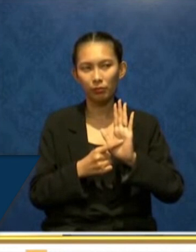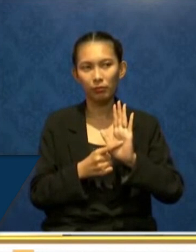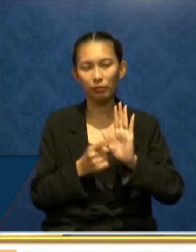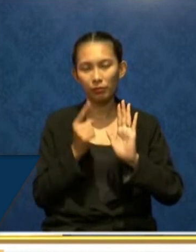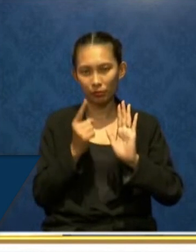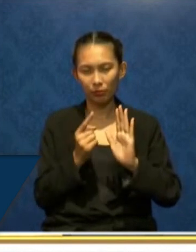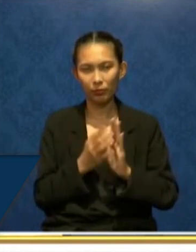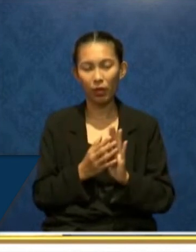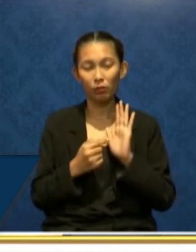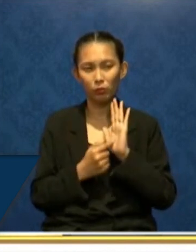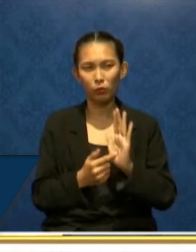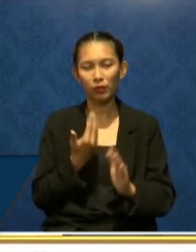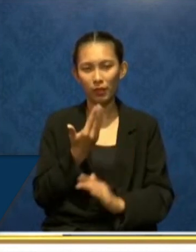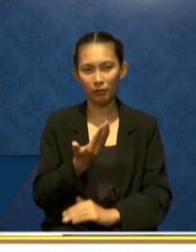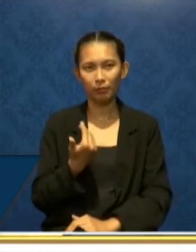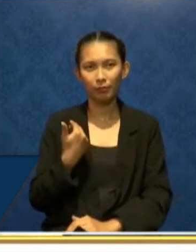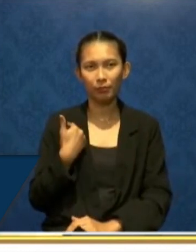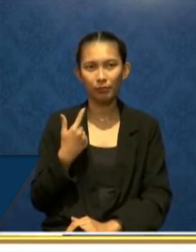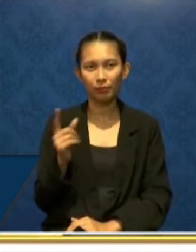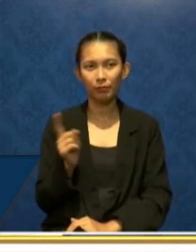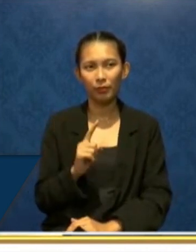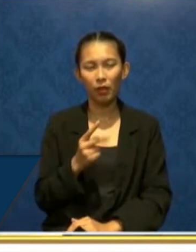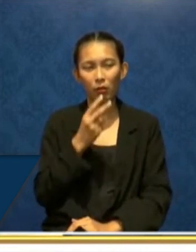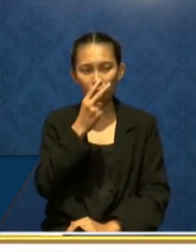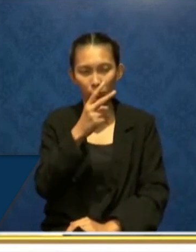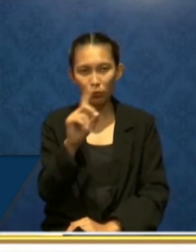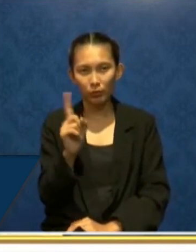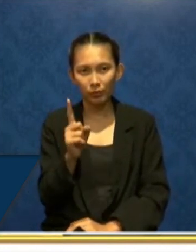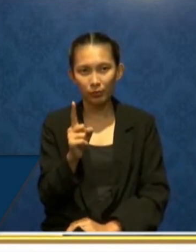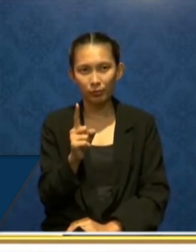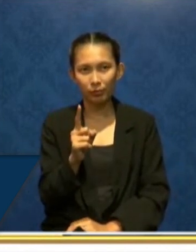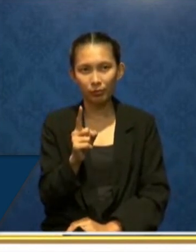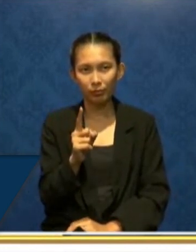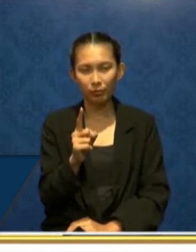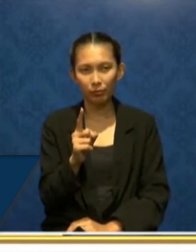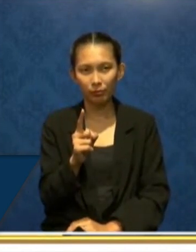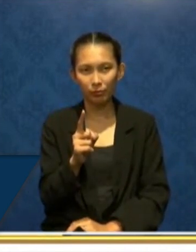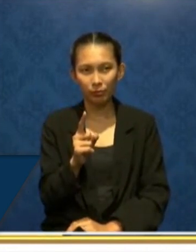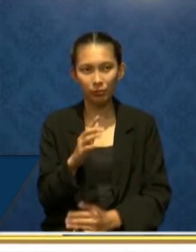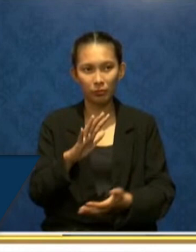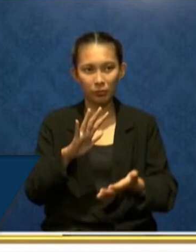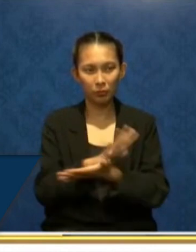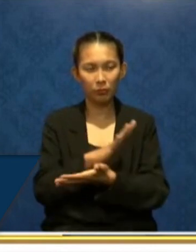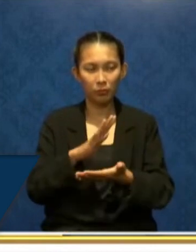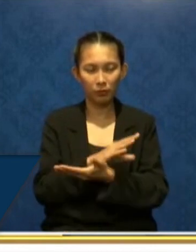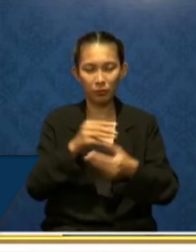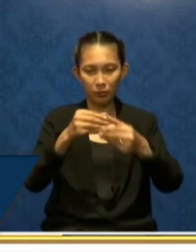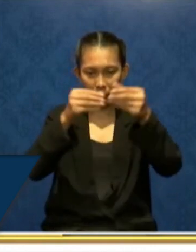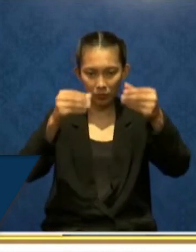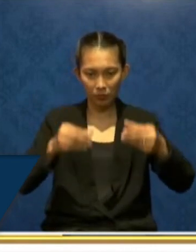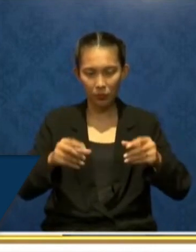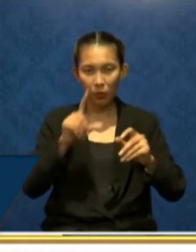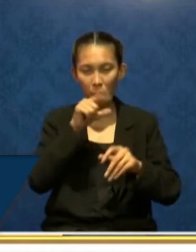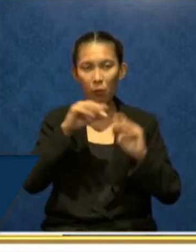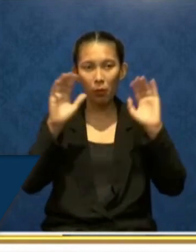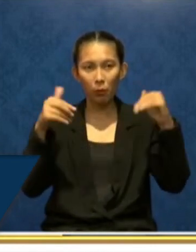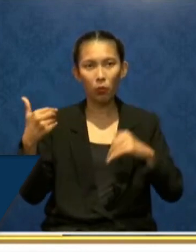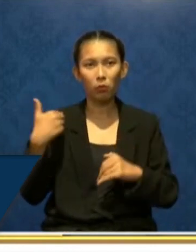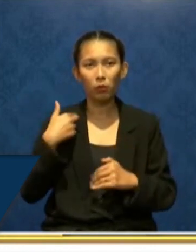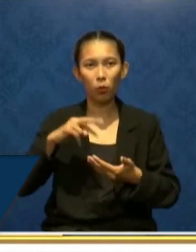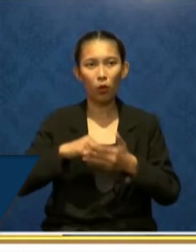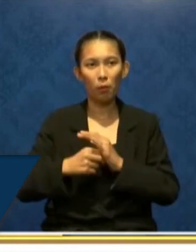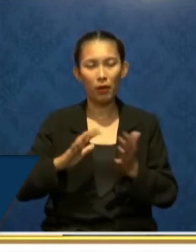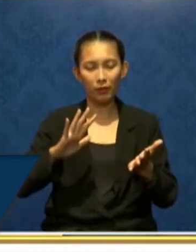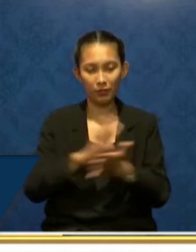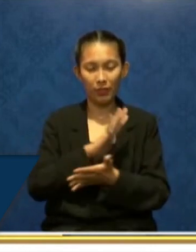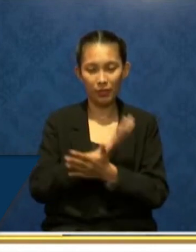นี่คอหน่ในตัอย่างที่เจอค่ะท่านจะเห็นได้ว่า นี่คือฉโนดนะคะในอดีต เคยเป็ที่ดนที่ม